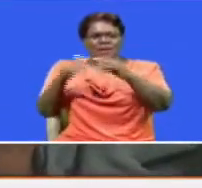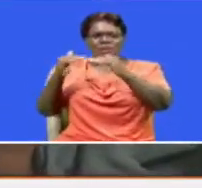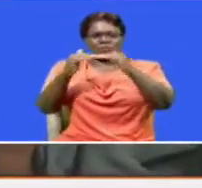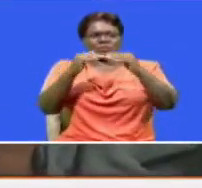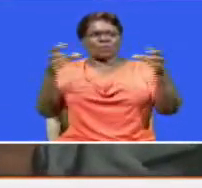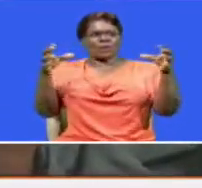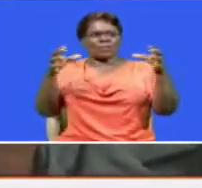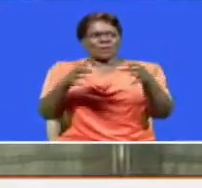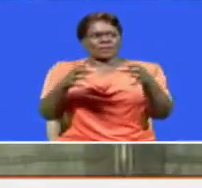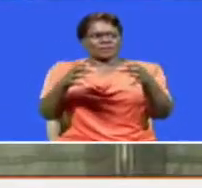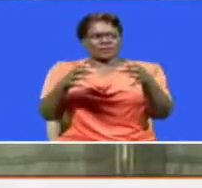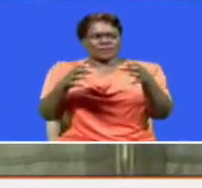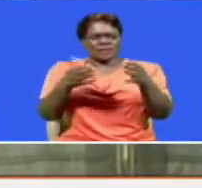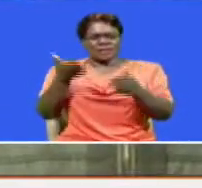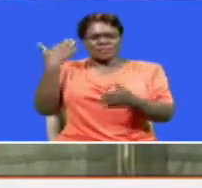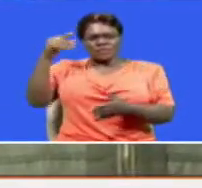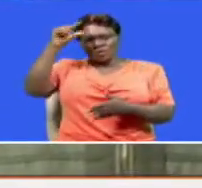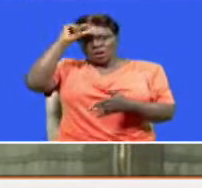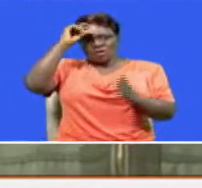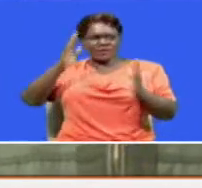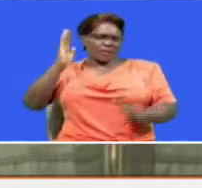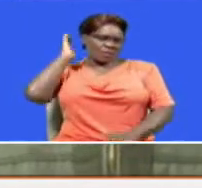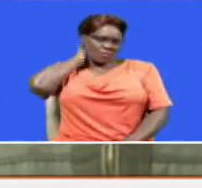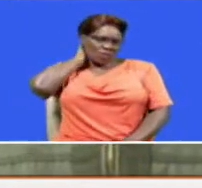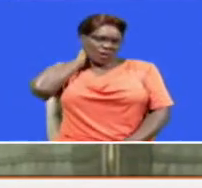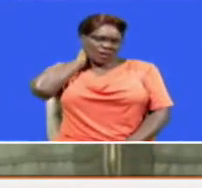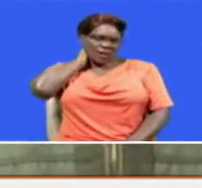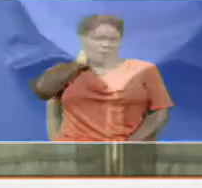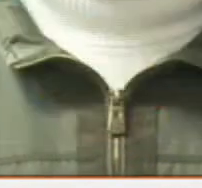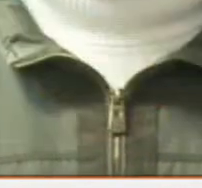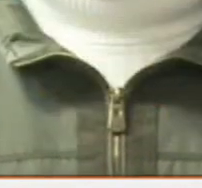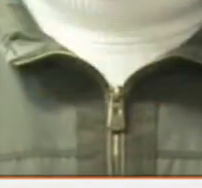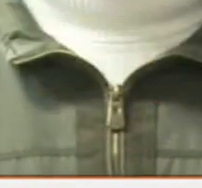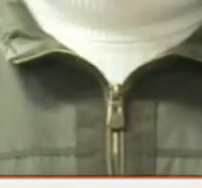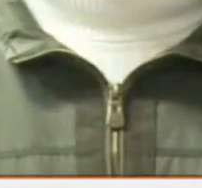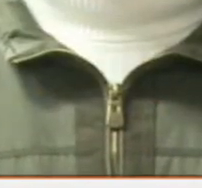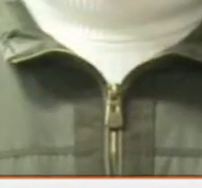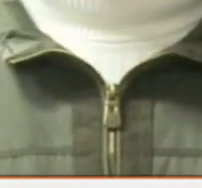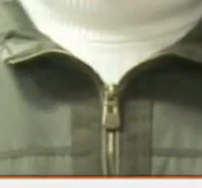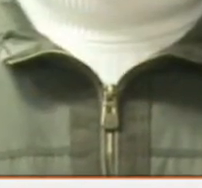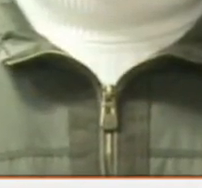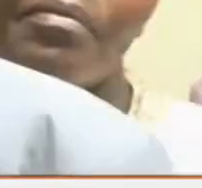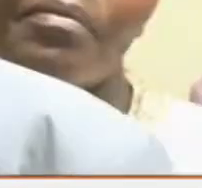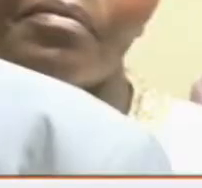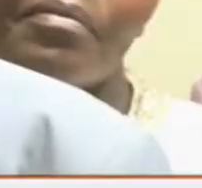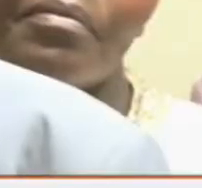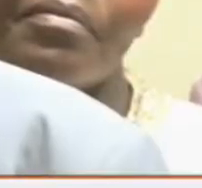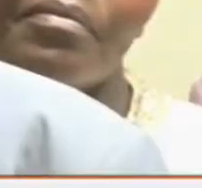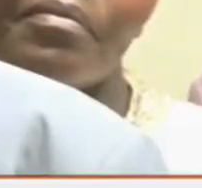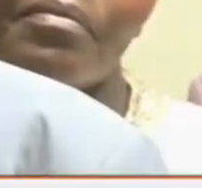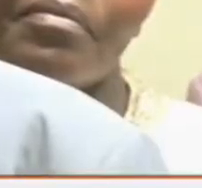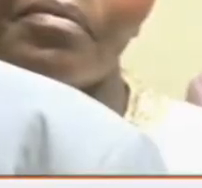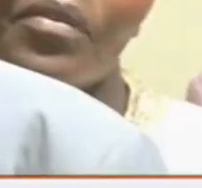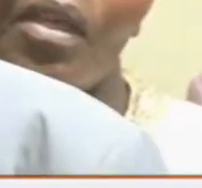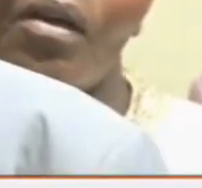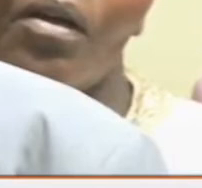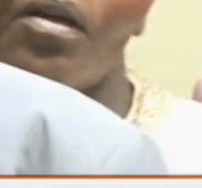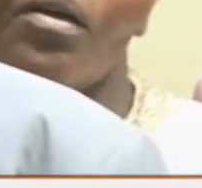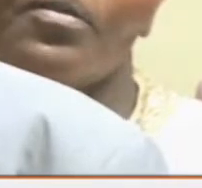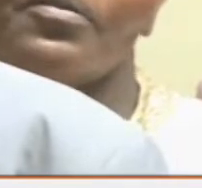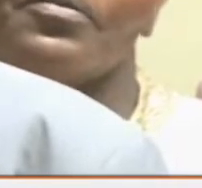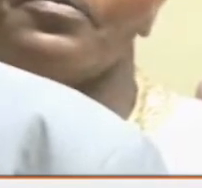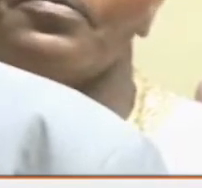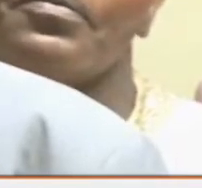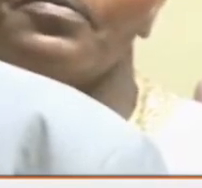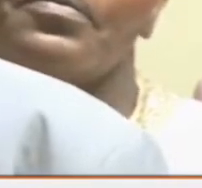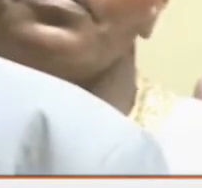Party kinachoongozwa na aliyekuwa gavana wa Murang'a Mwangi wa Iria wamekongamana jijini Nairobi na kutangaza rasmi kuwa wamejiondoa kwenye